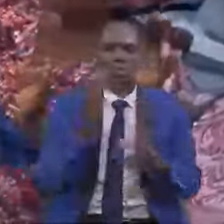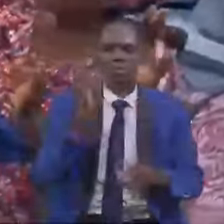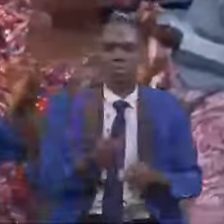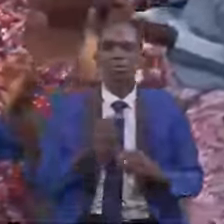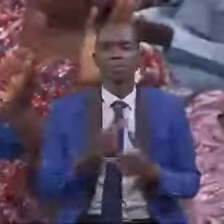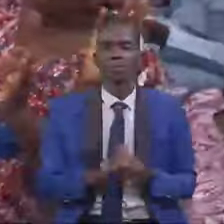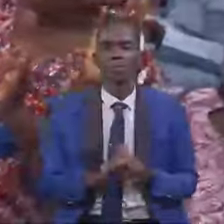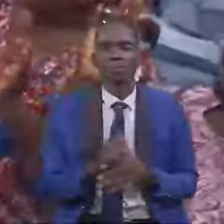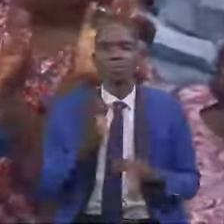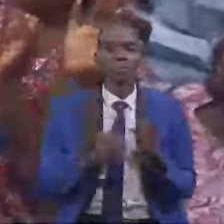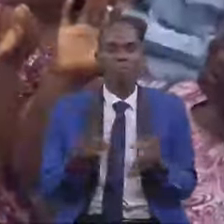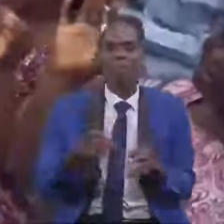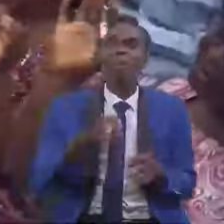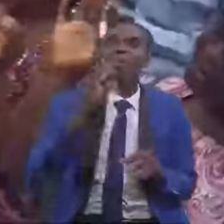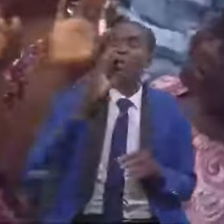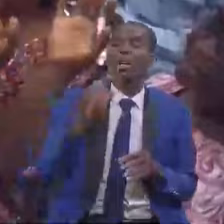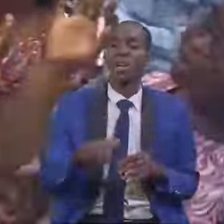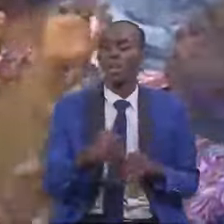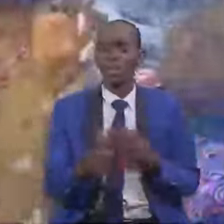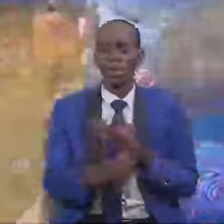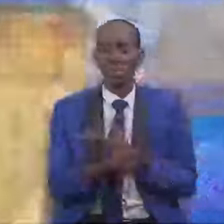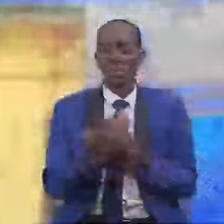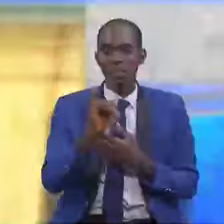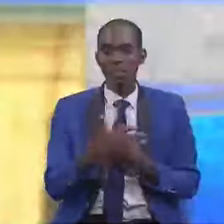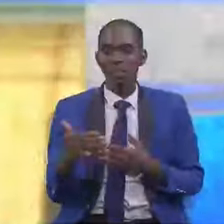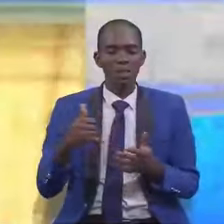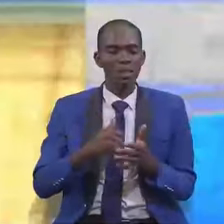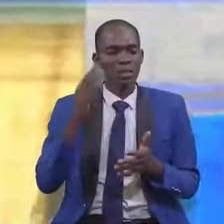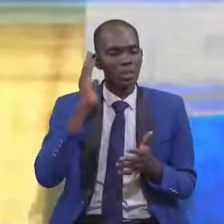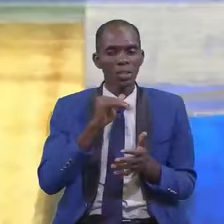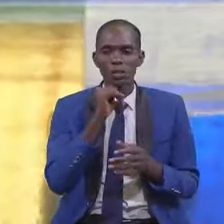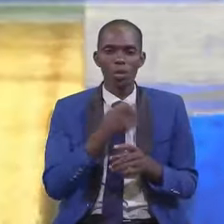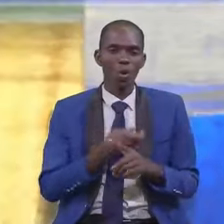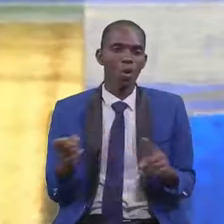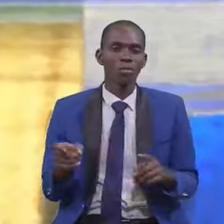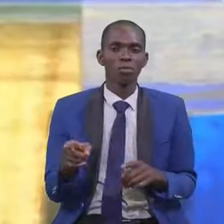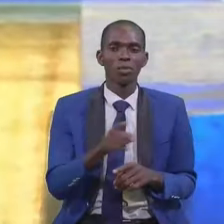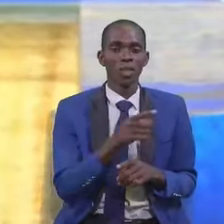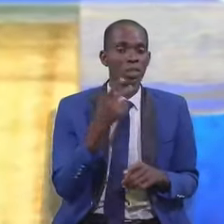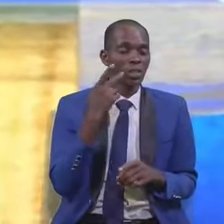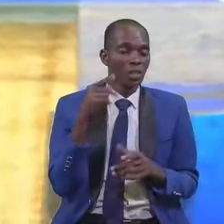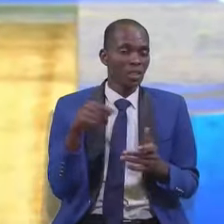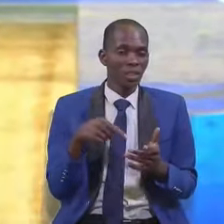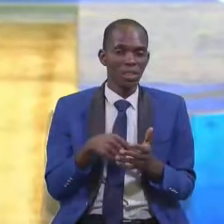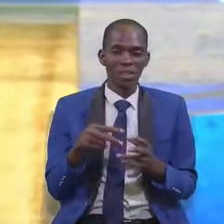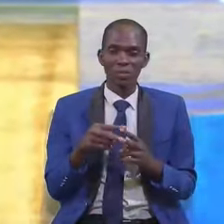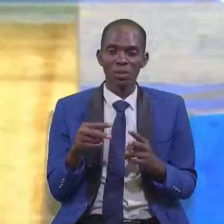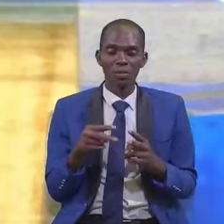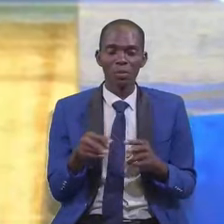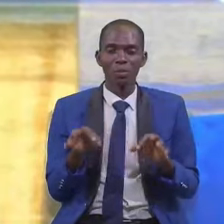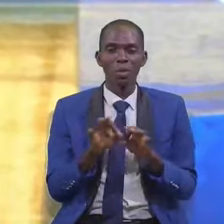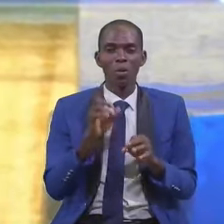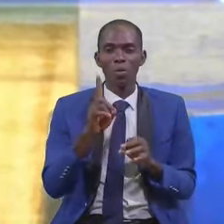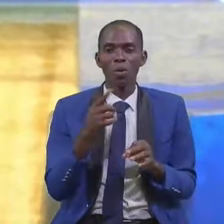Jésus-Christ. S'ils boivent un breuvage mortel, il ne leur fera point de mal. Ceci dit, ils imposeront